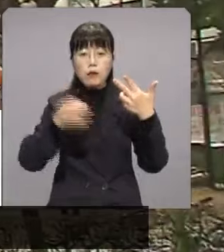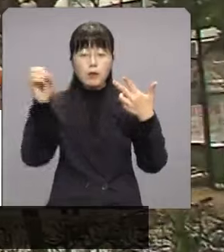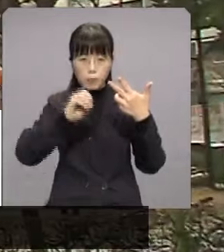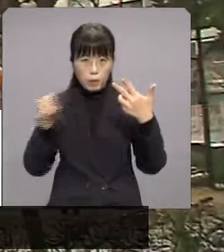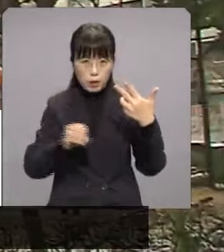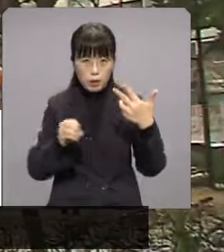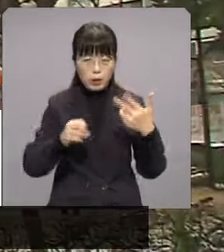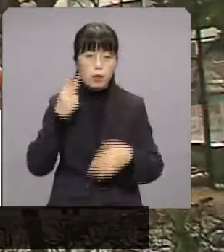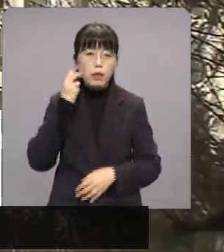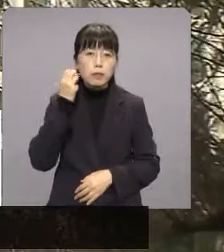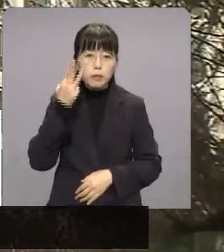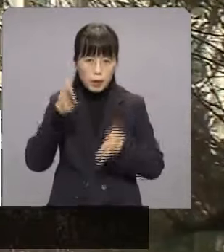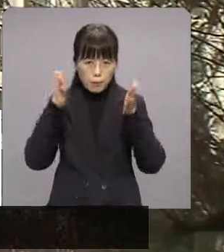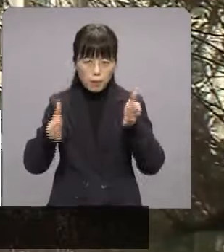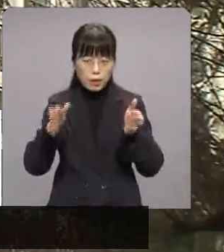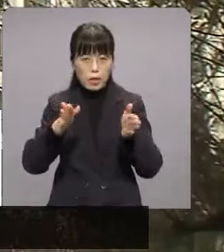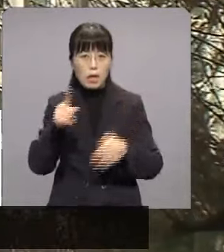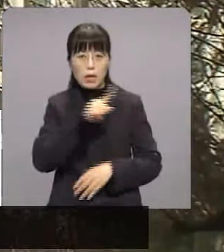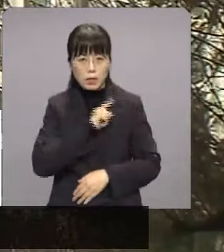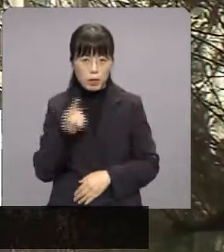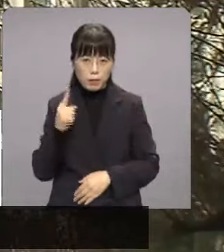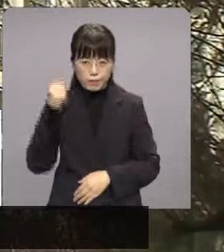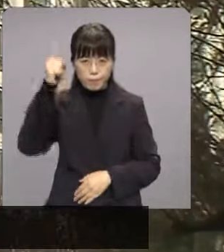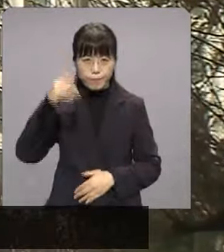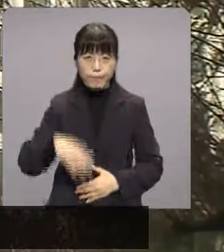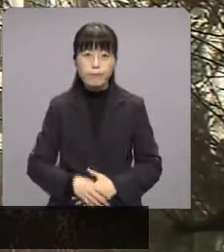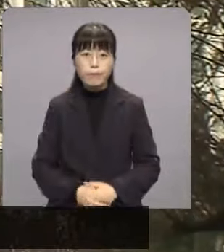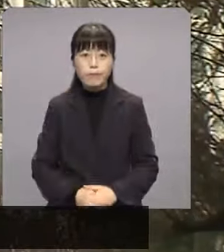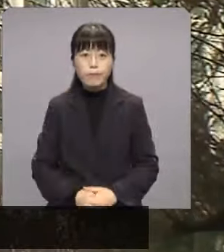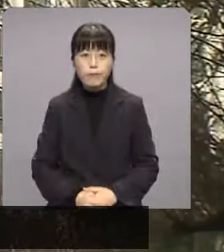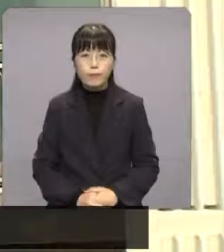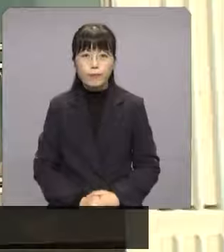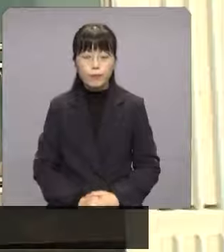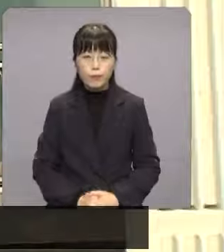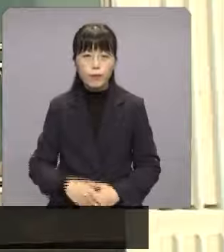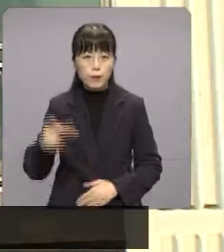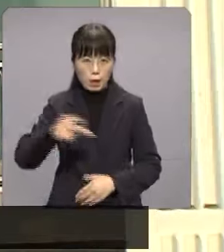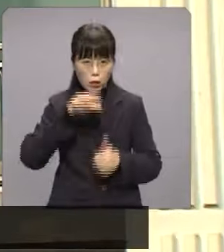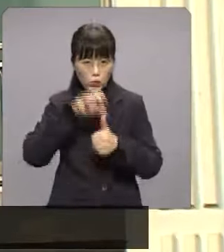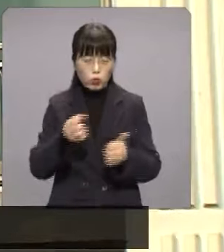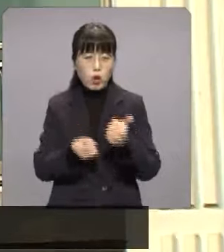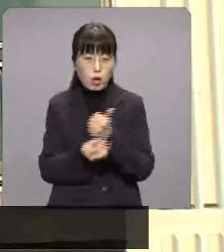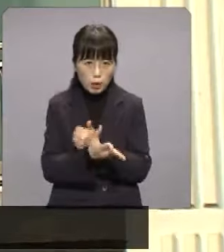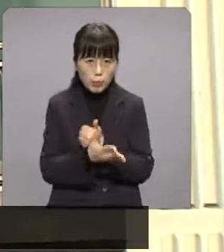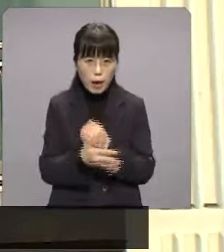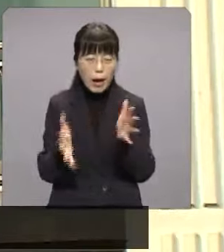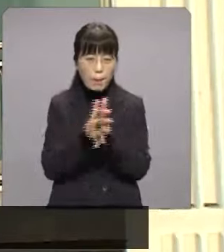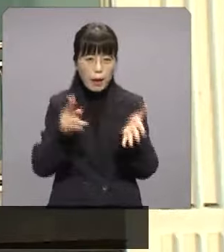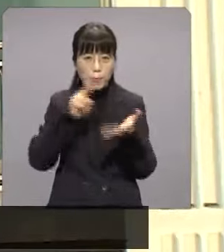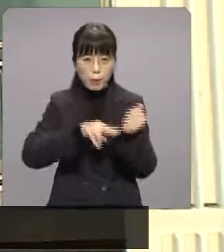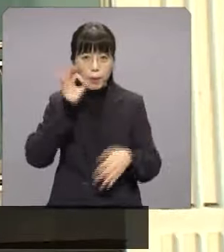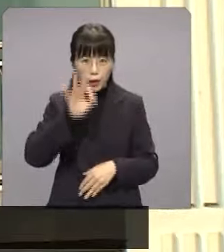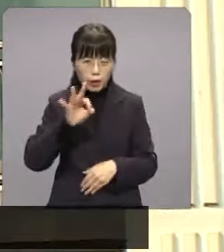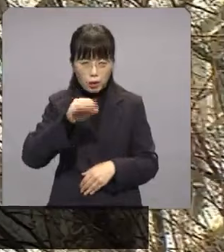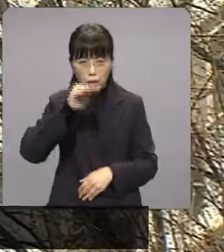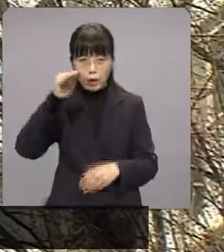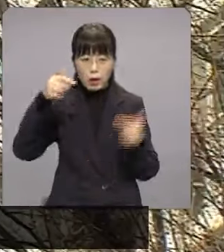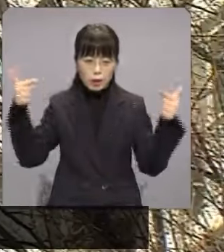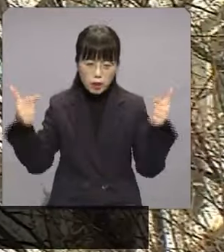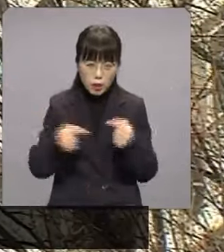67.7%로 23개월 만에 가장 높은 수치를 보였습니다. 대출 규제 여파로 아파트 매매 가격이